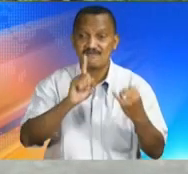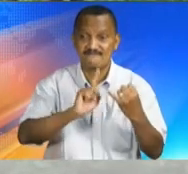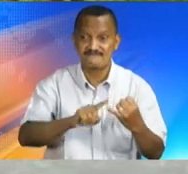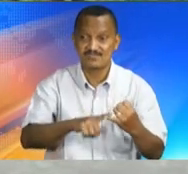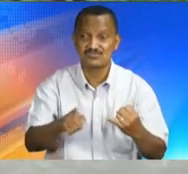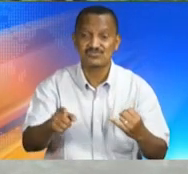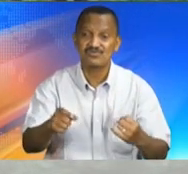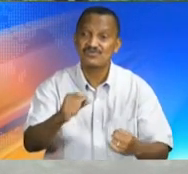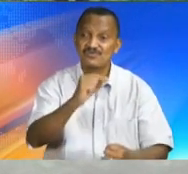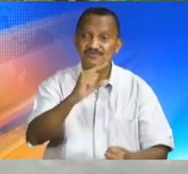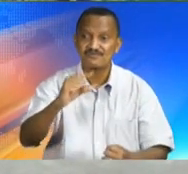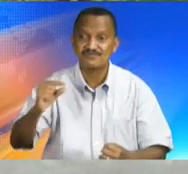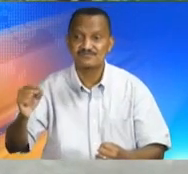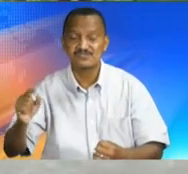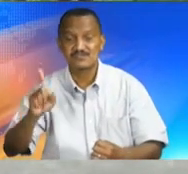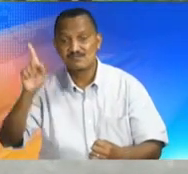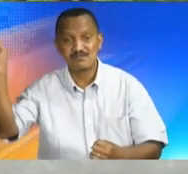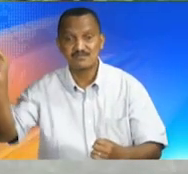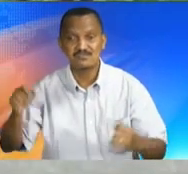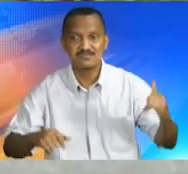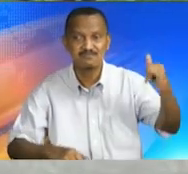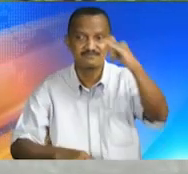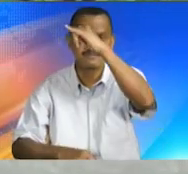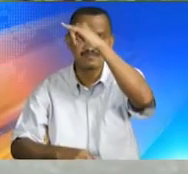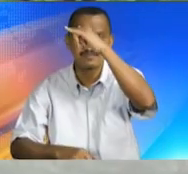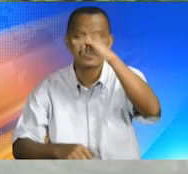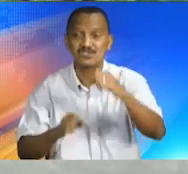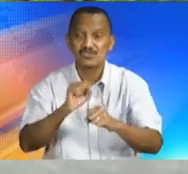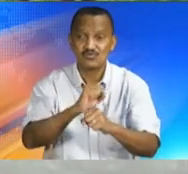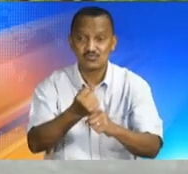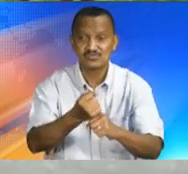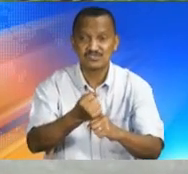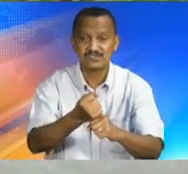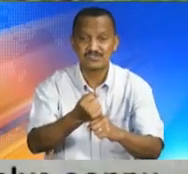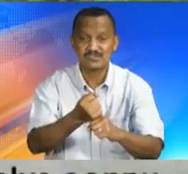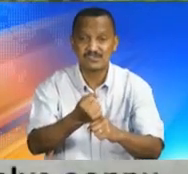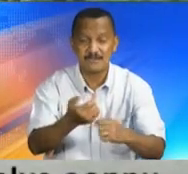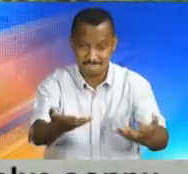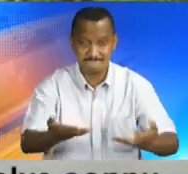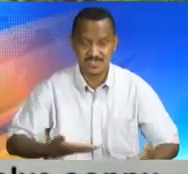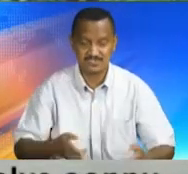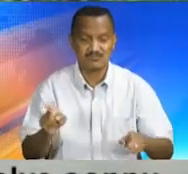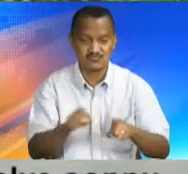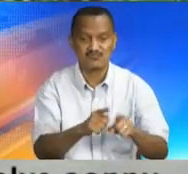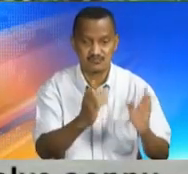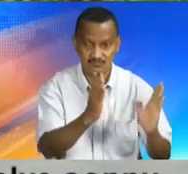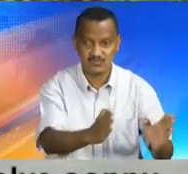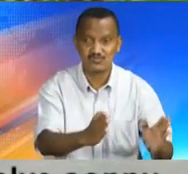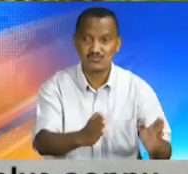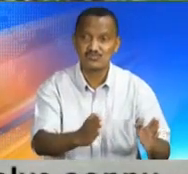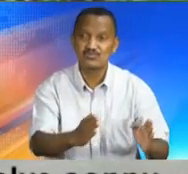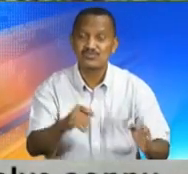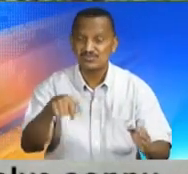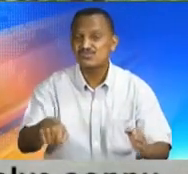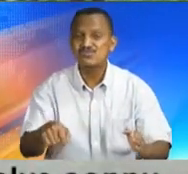any avelany no manana an'le multifloral io. Vitsikety any zany ny tena hoe manana an'izy io. Raha ny karazana tantely ety aminay zany zao aloha